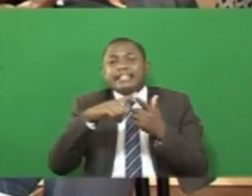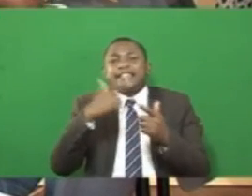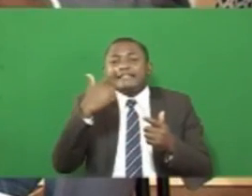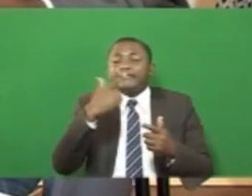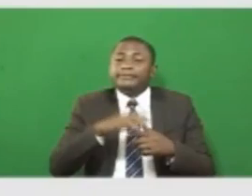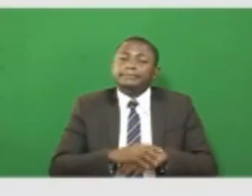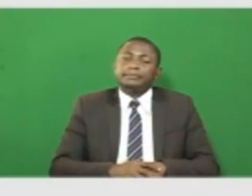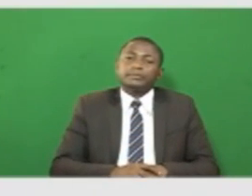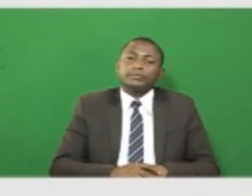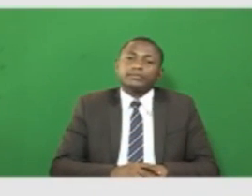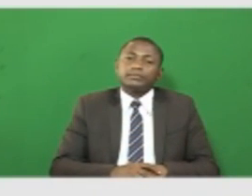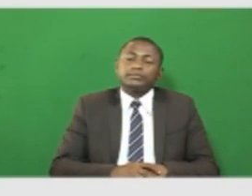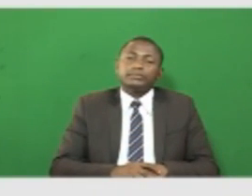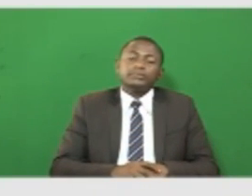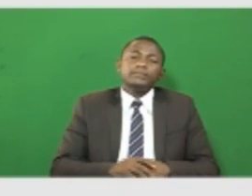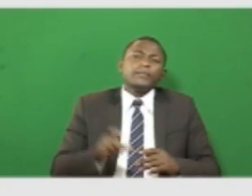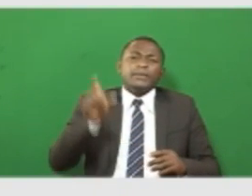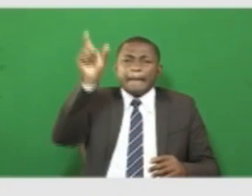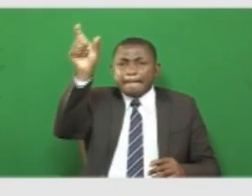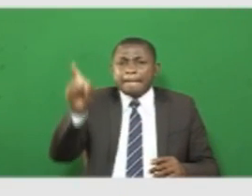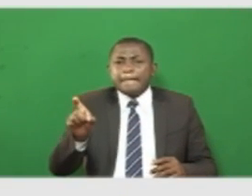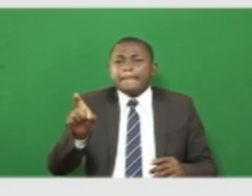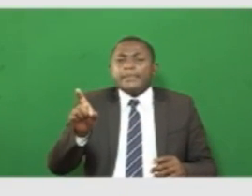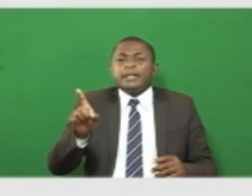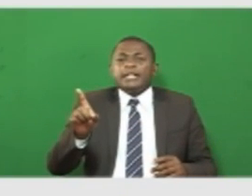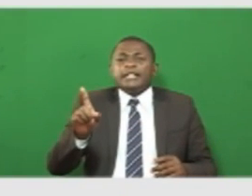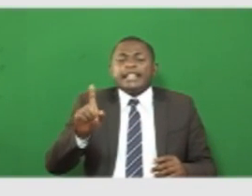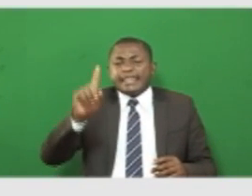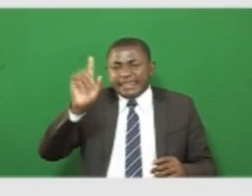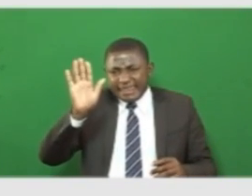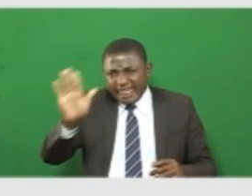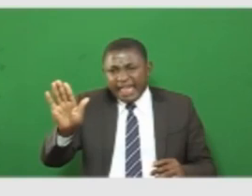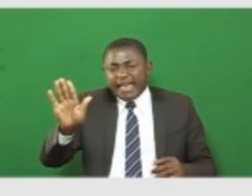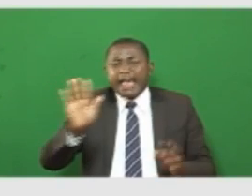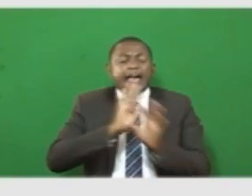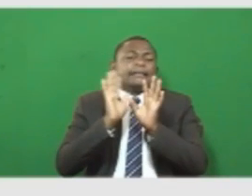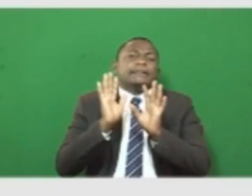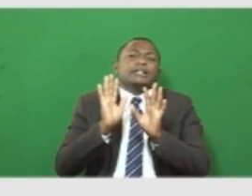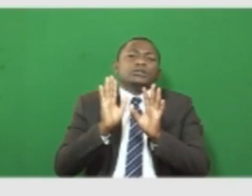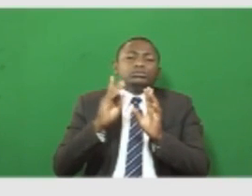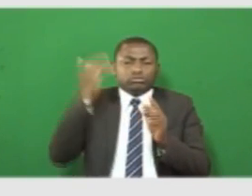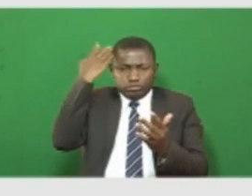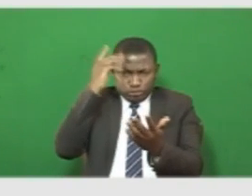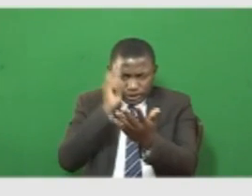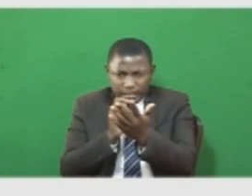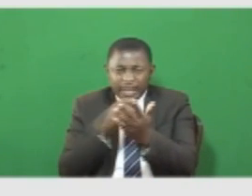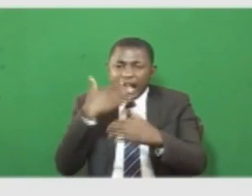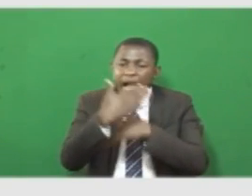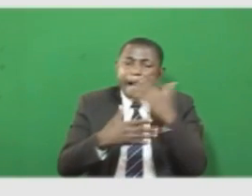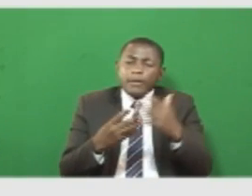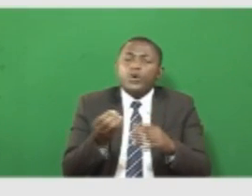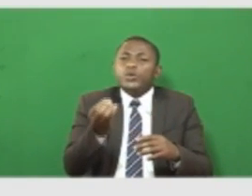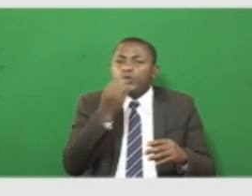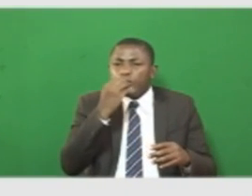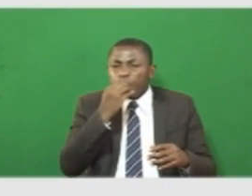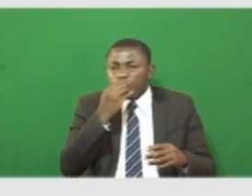right. Naizvozvo munhu ngarege kuvapo anokutonga ipa zvokudya kana zvokunwa kana